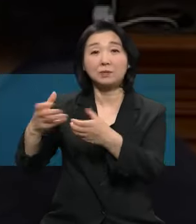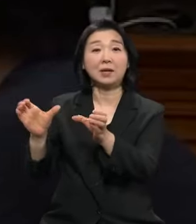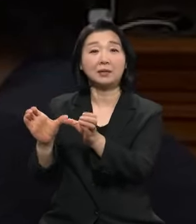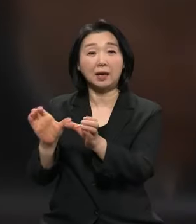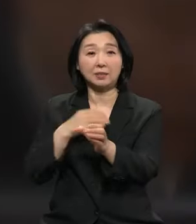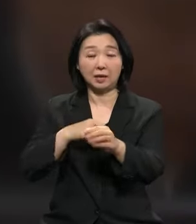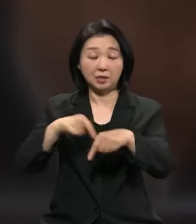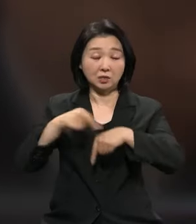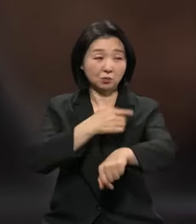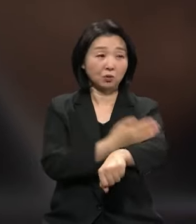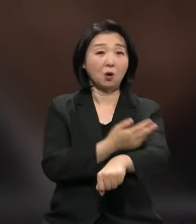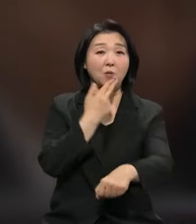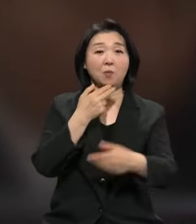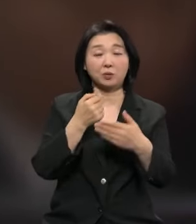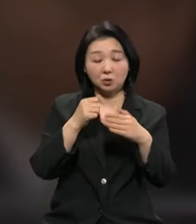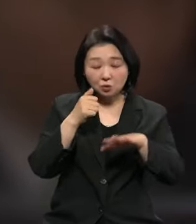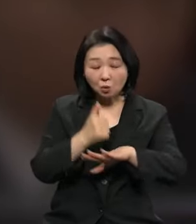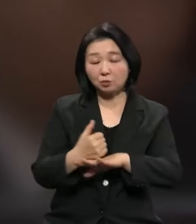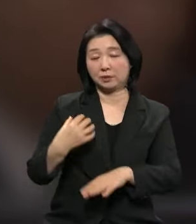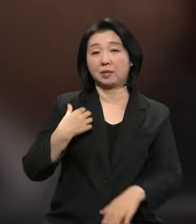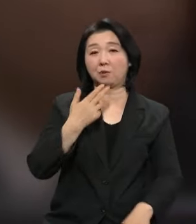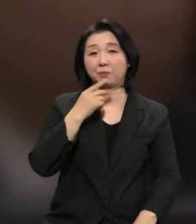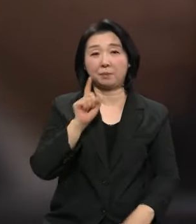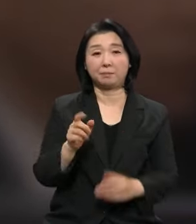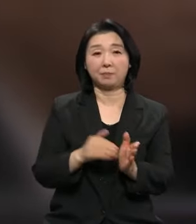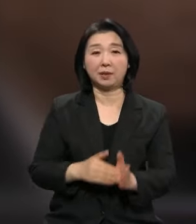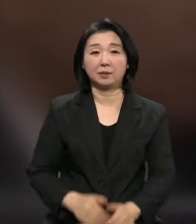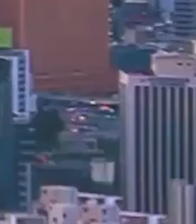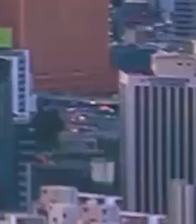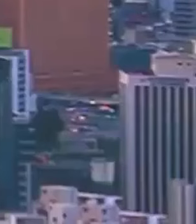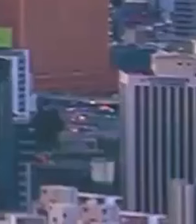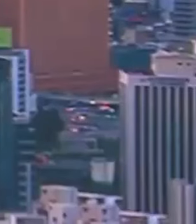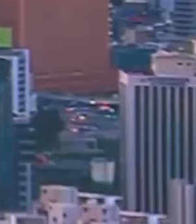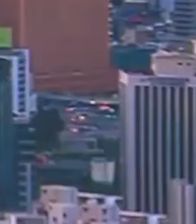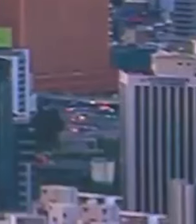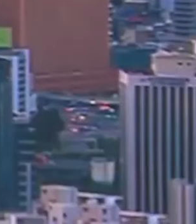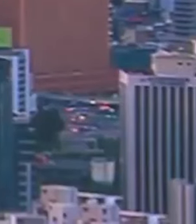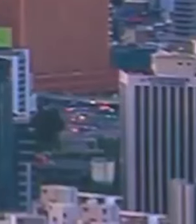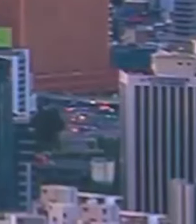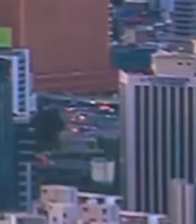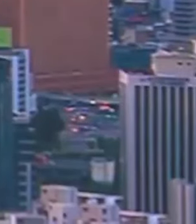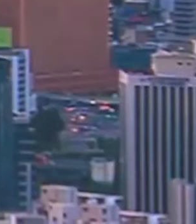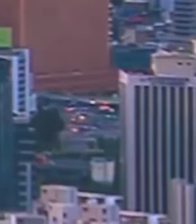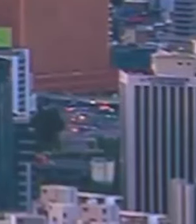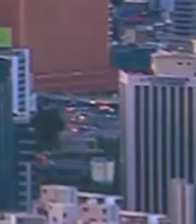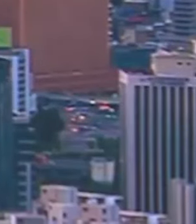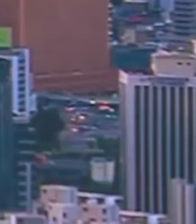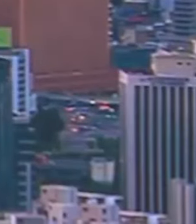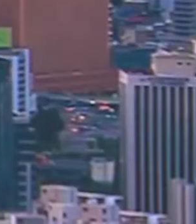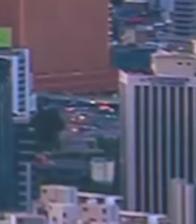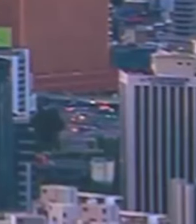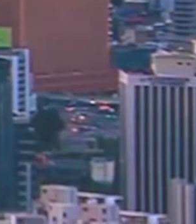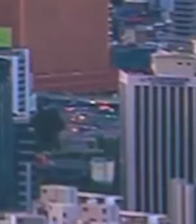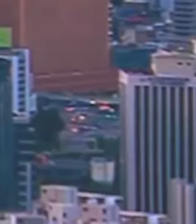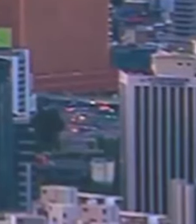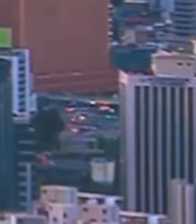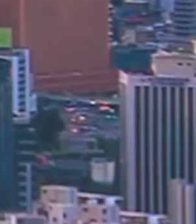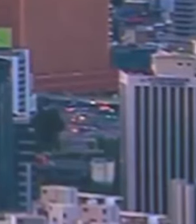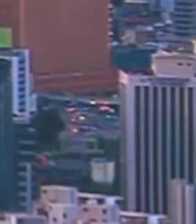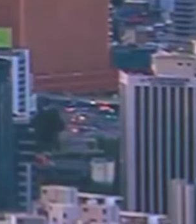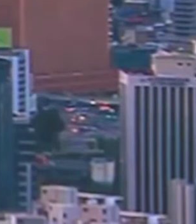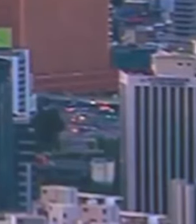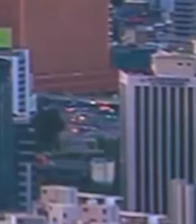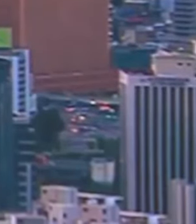없었기 때문에 책임이 없다고 주장하고 있습니다 아침의 랭커 정재훈입니다 지금이 기사 가장